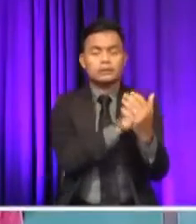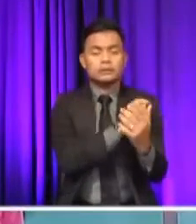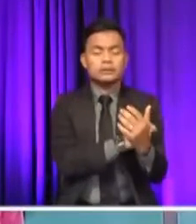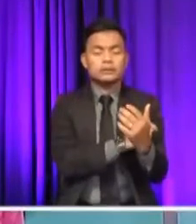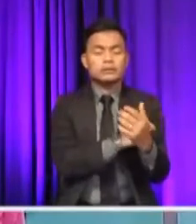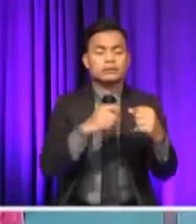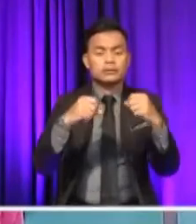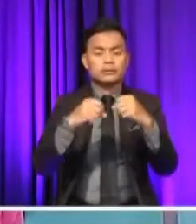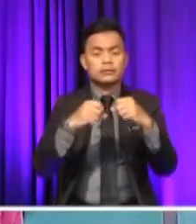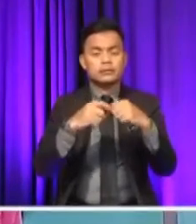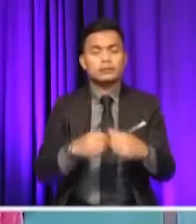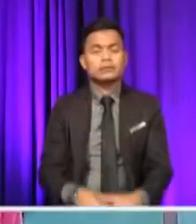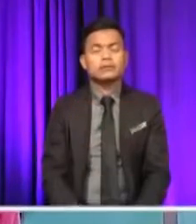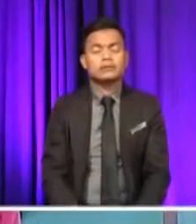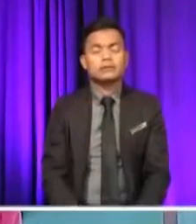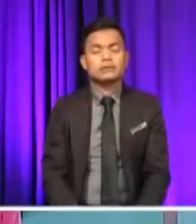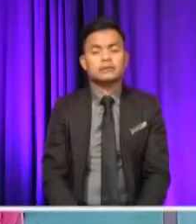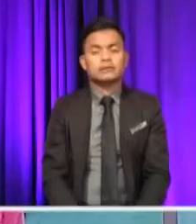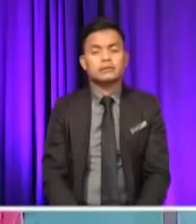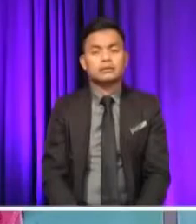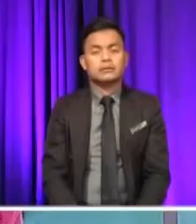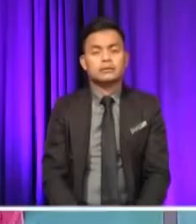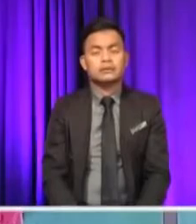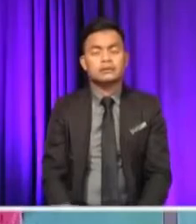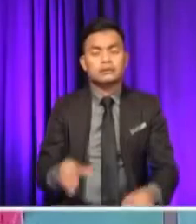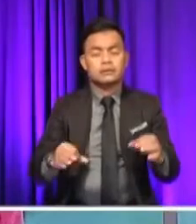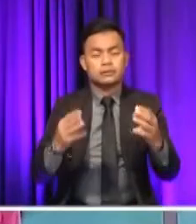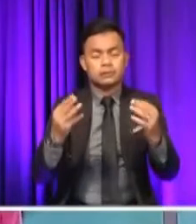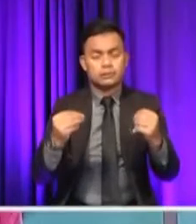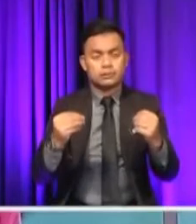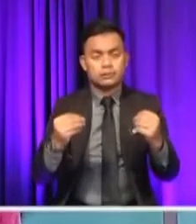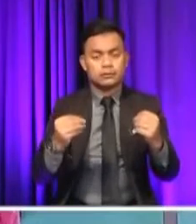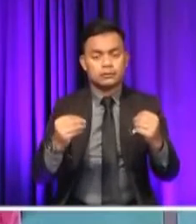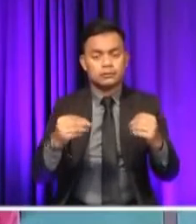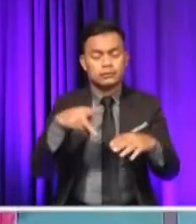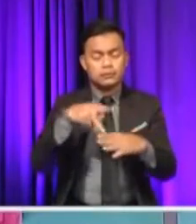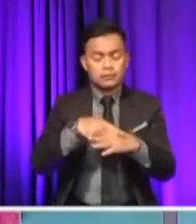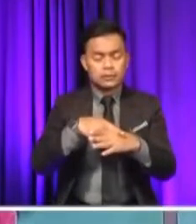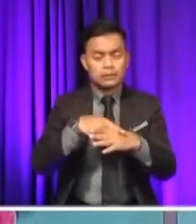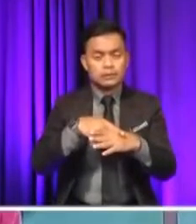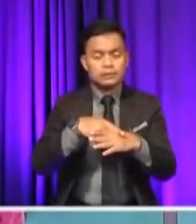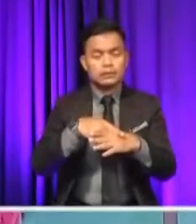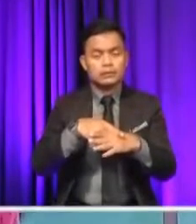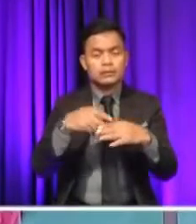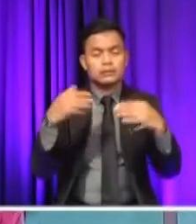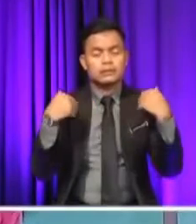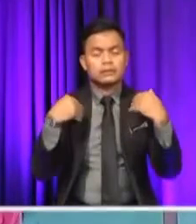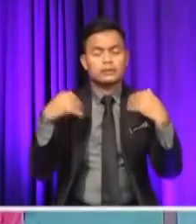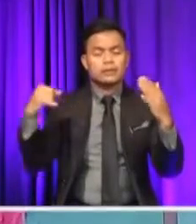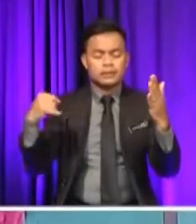yang banyak kalau dia nak pasarkan barangan, dia tulis dekat dia punya barang elektrik ada inverter. Betul, setuju.